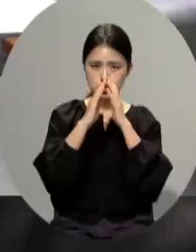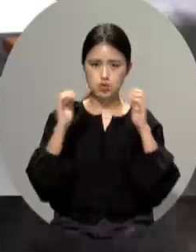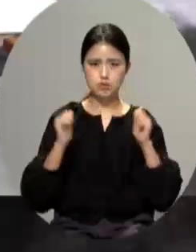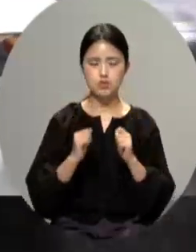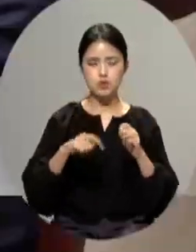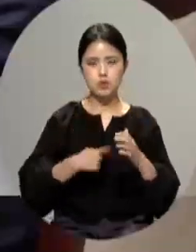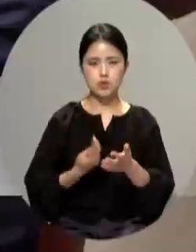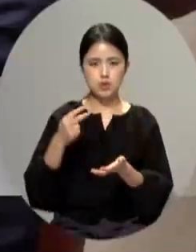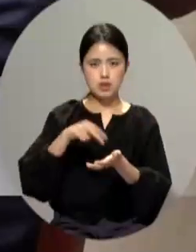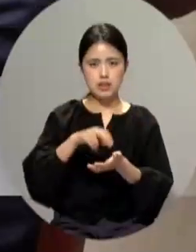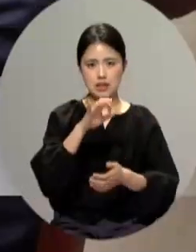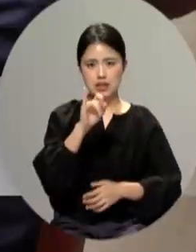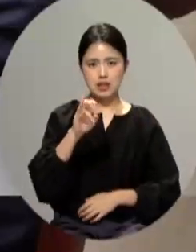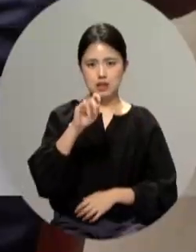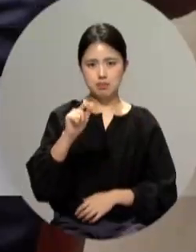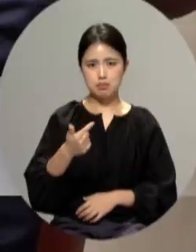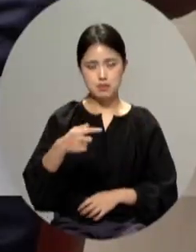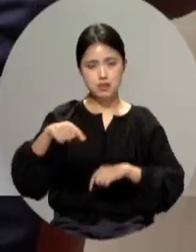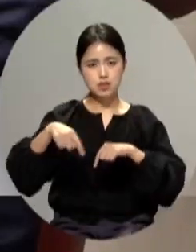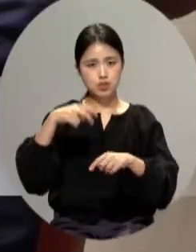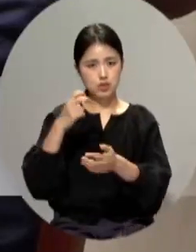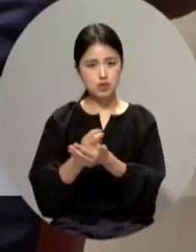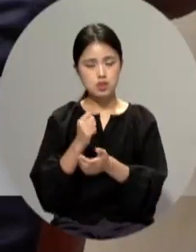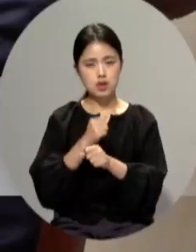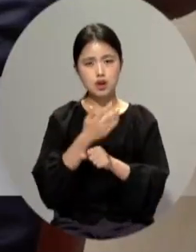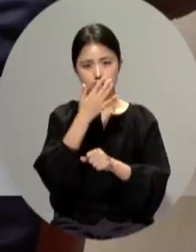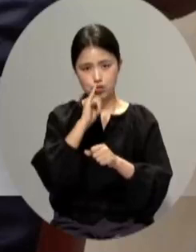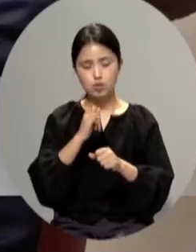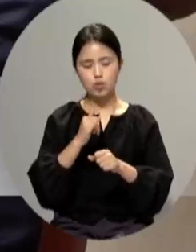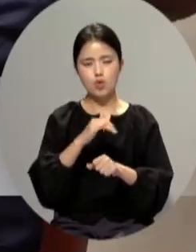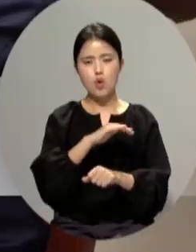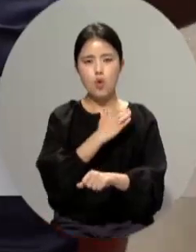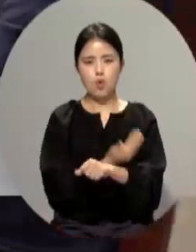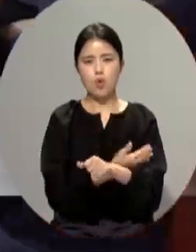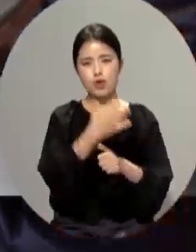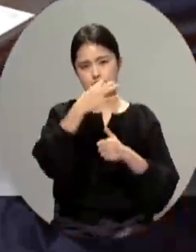독자적 이민정책을 펼 수 있도록 권한 이양을 건의한 데 따른 것인데